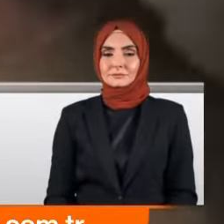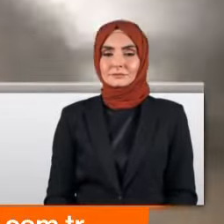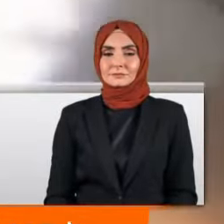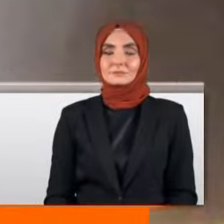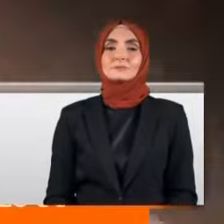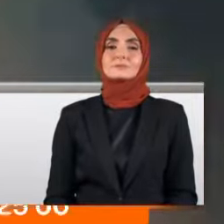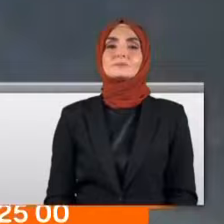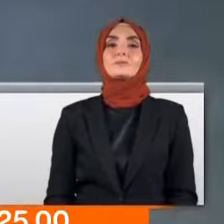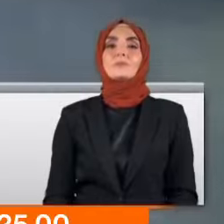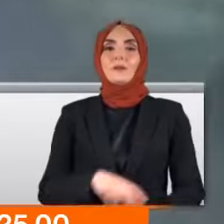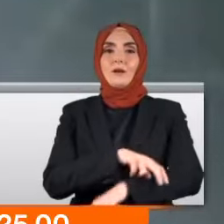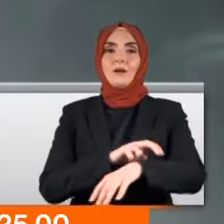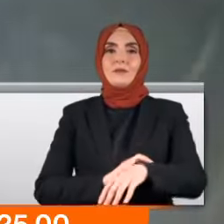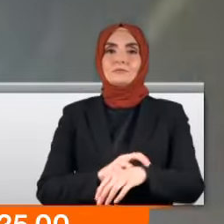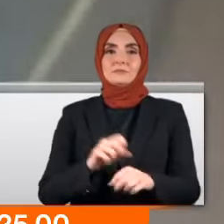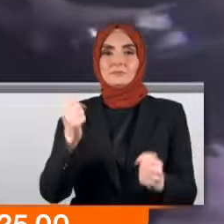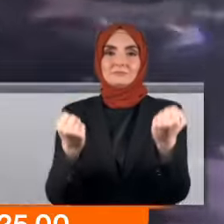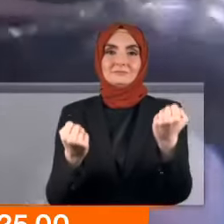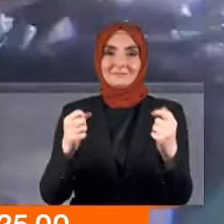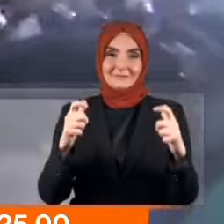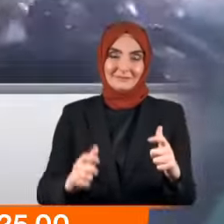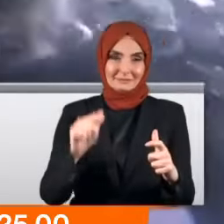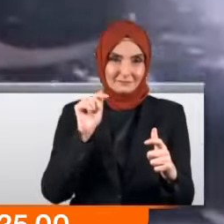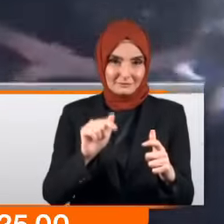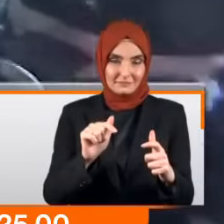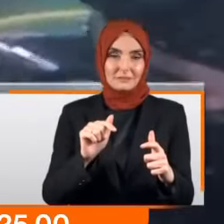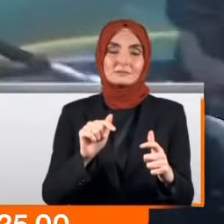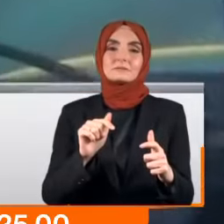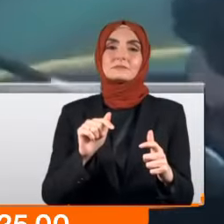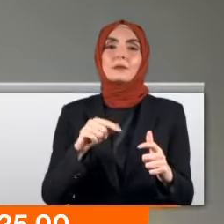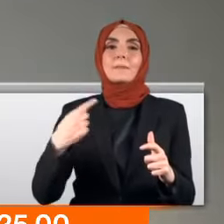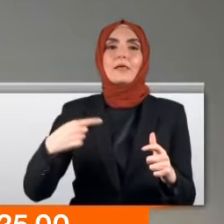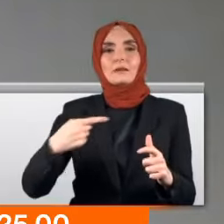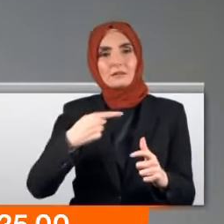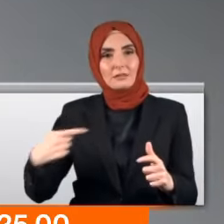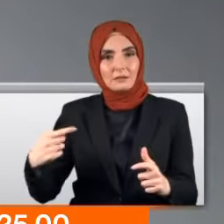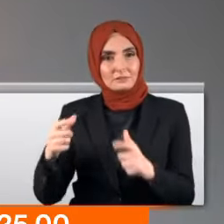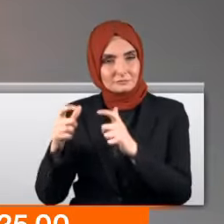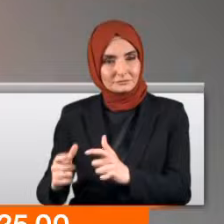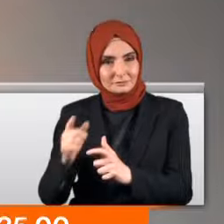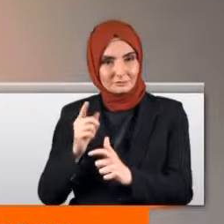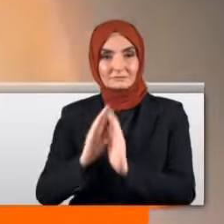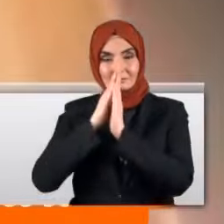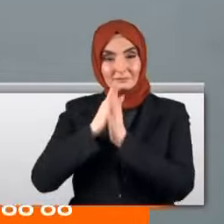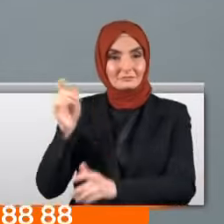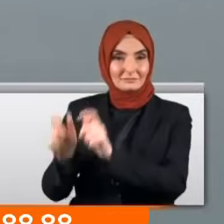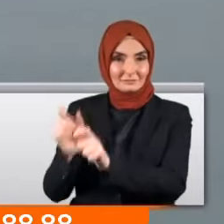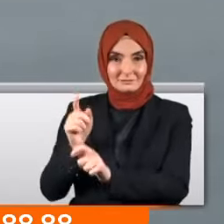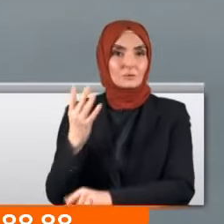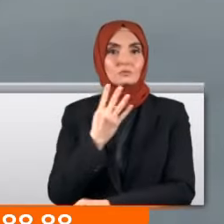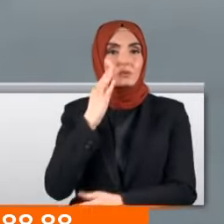Kaptan Köşkü Makine Dairesi, dalgıçlar kayıp 4 denizciye ulaşabilmek için batan gemiyi didik didik arıyor.